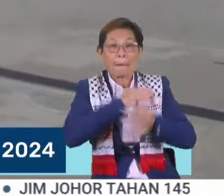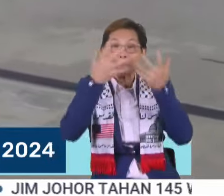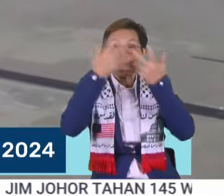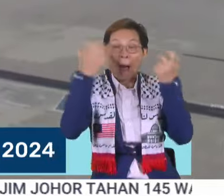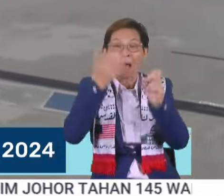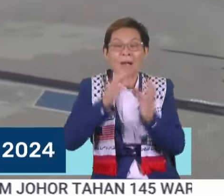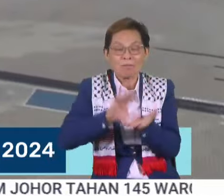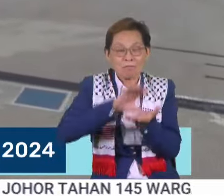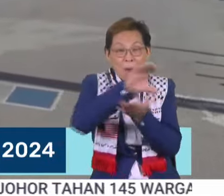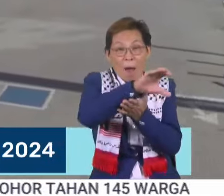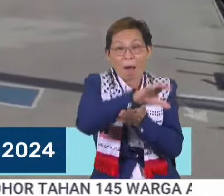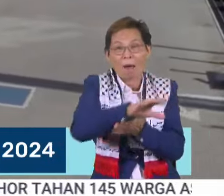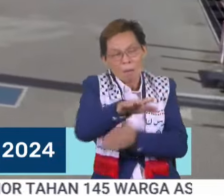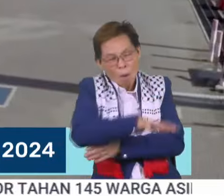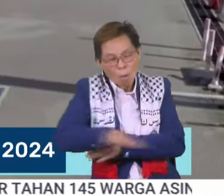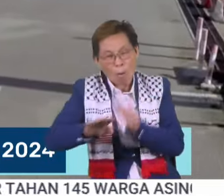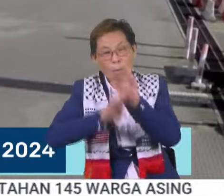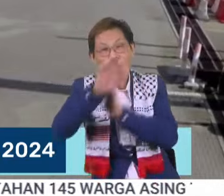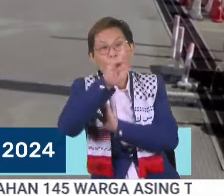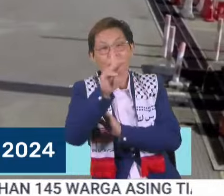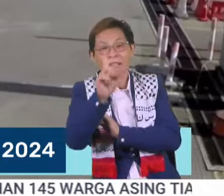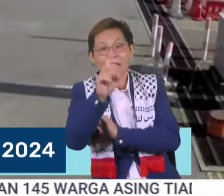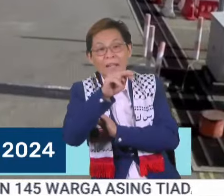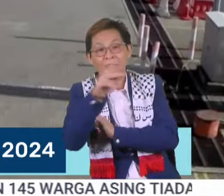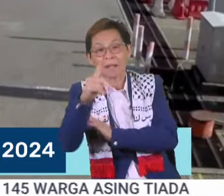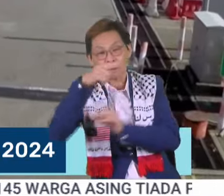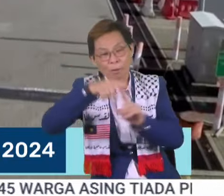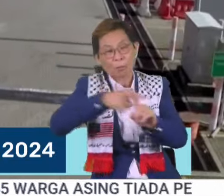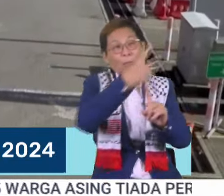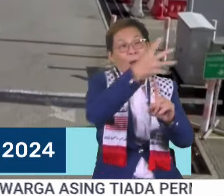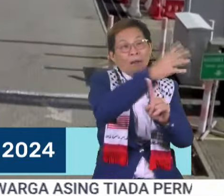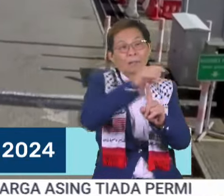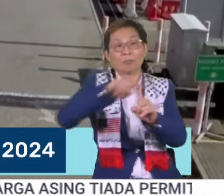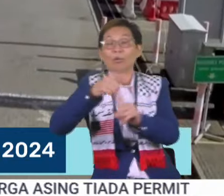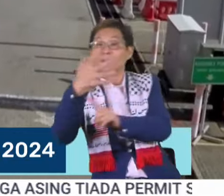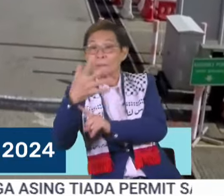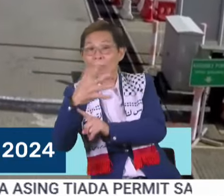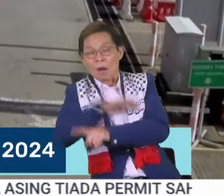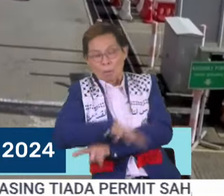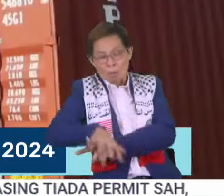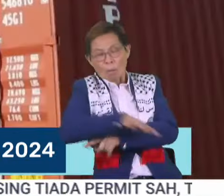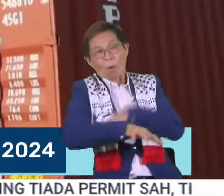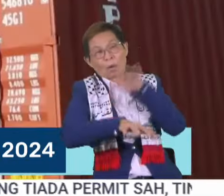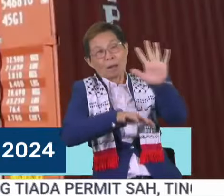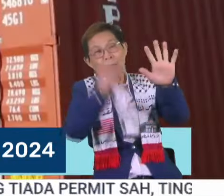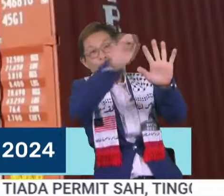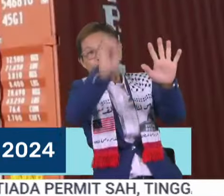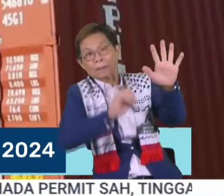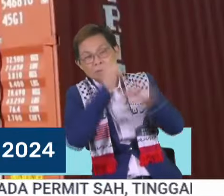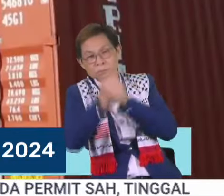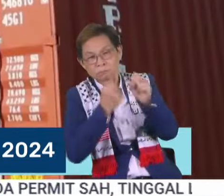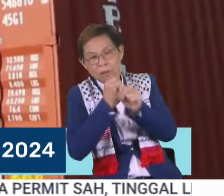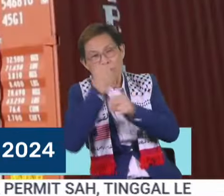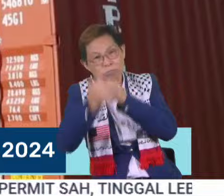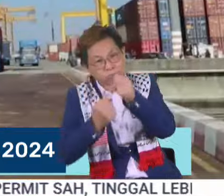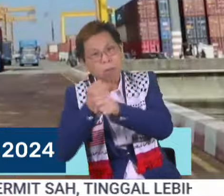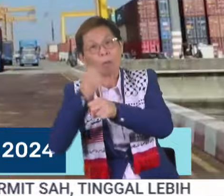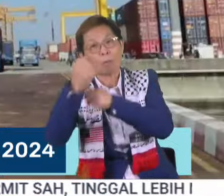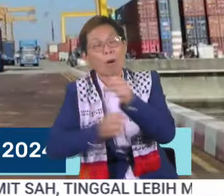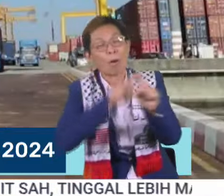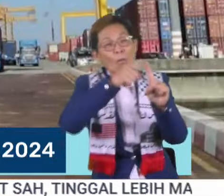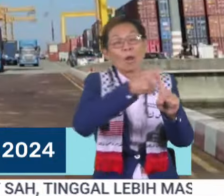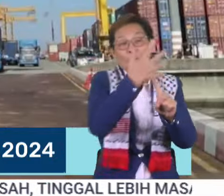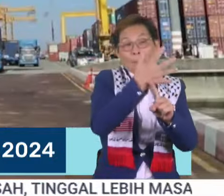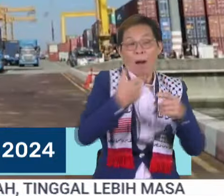Berhad, ia berdasarkan purata pertumbuhan KDNK bagi April dan Mei pada kadar 5% tahun ke tahun. Mei